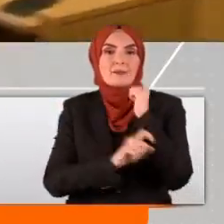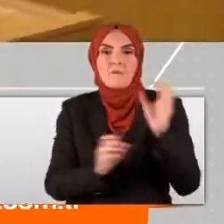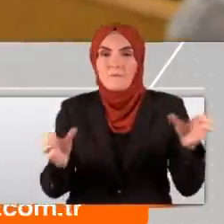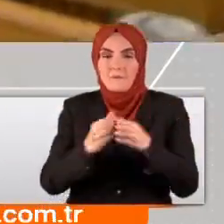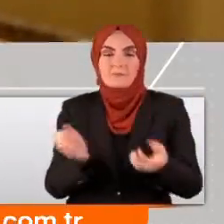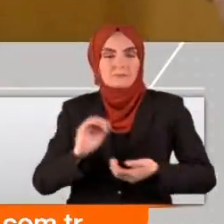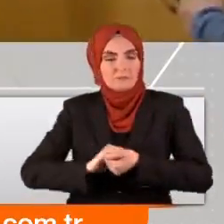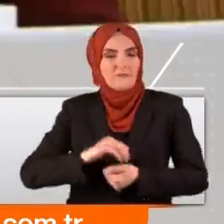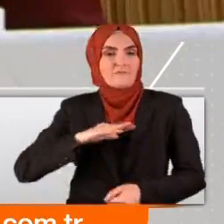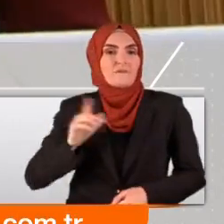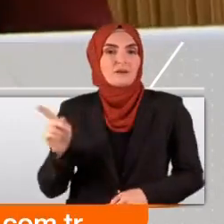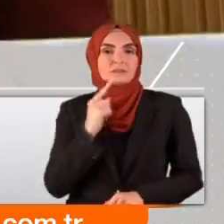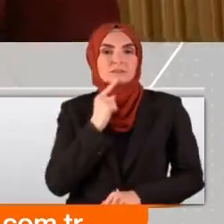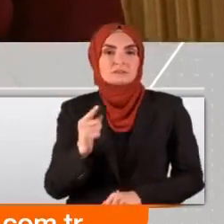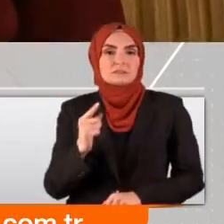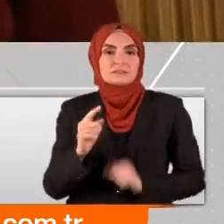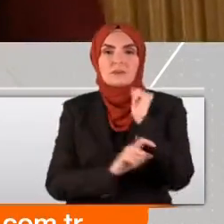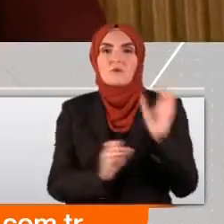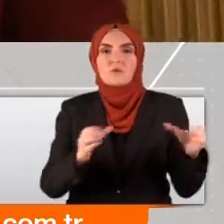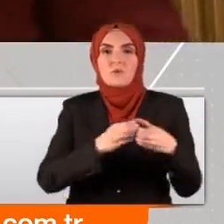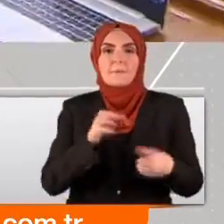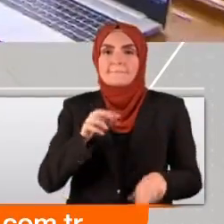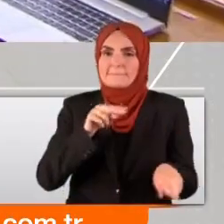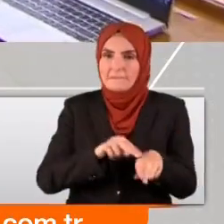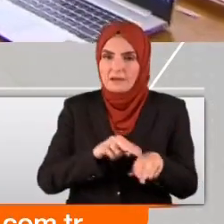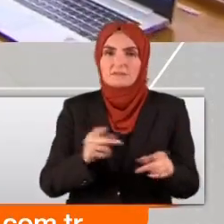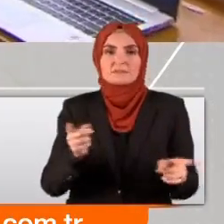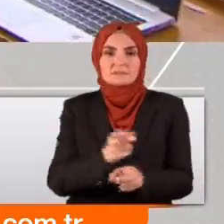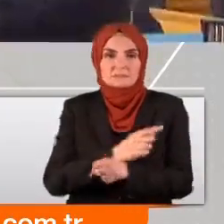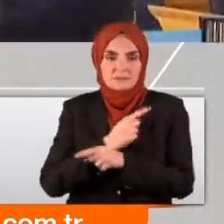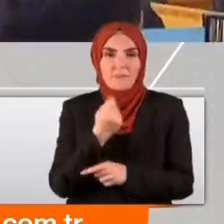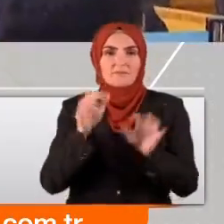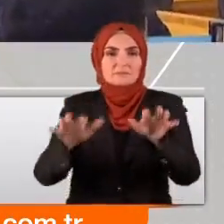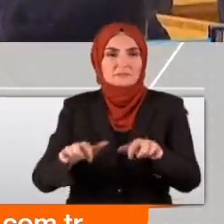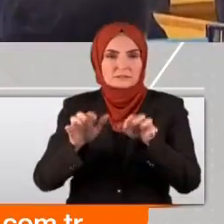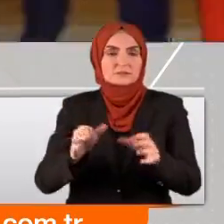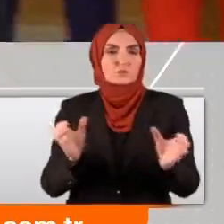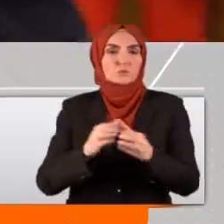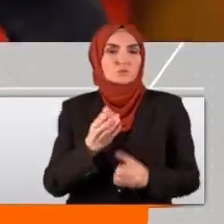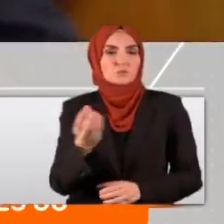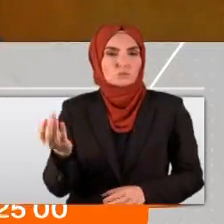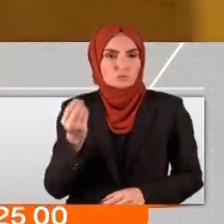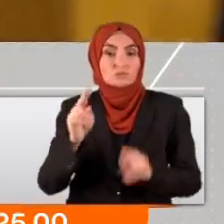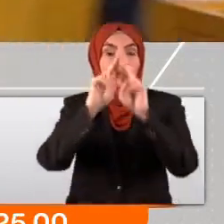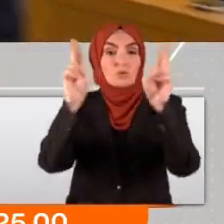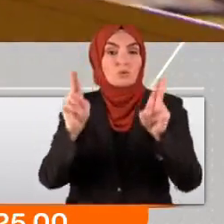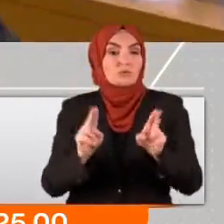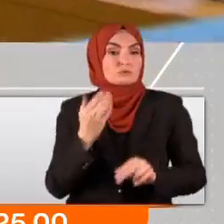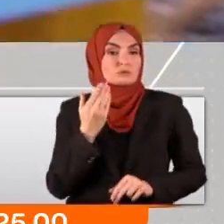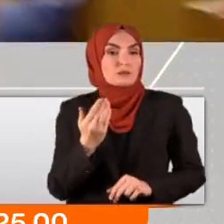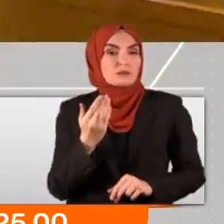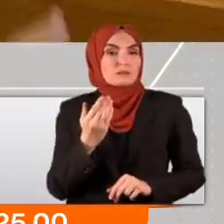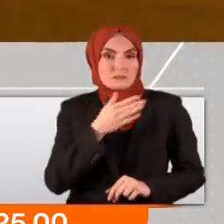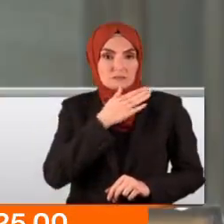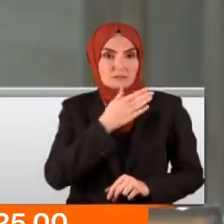PKK'sı, işte bugün aklınıza gelebilecek her türlü rant grupları, her türlü uluslararası işte biliyorsunuz